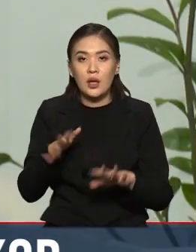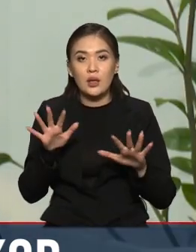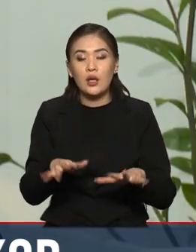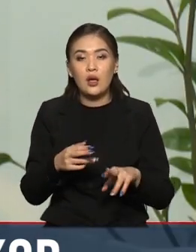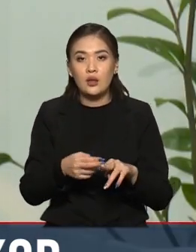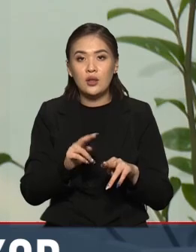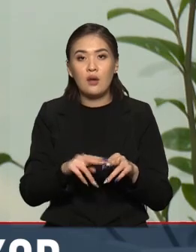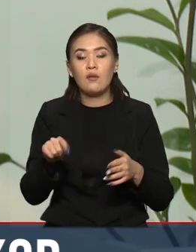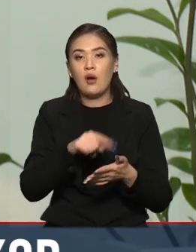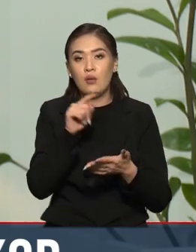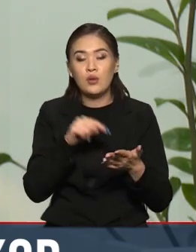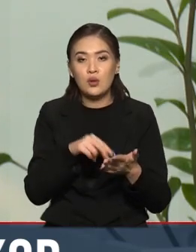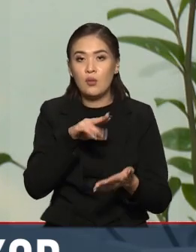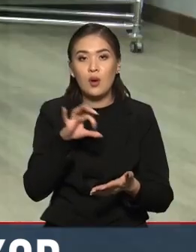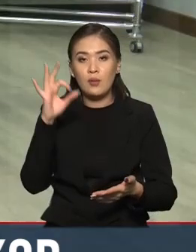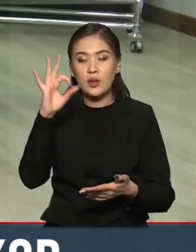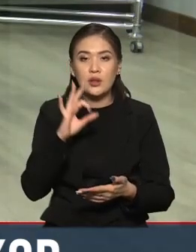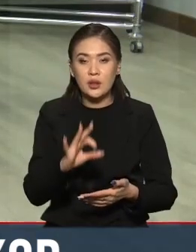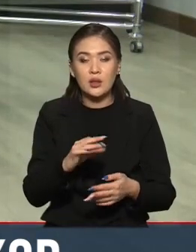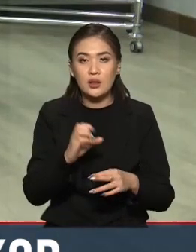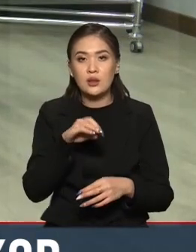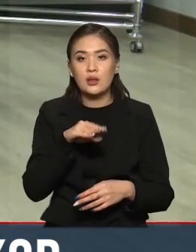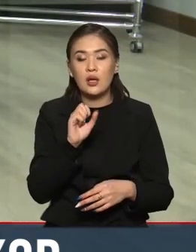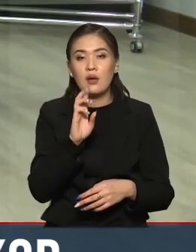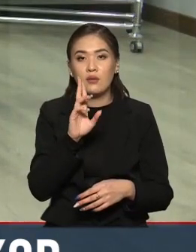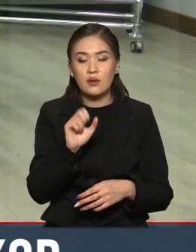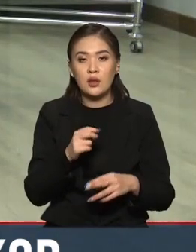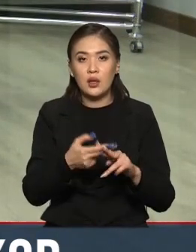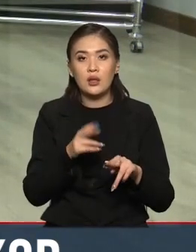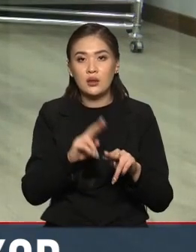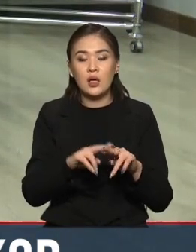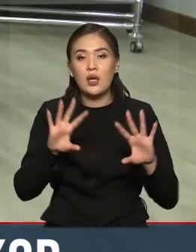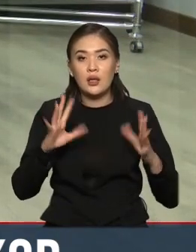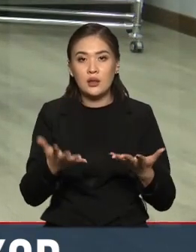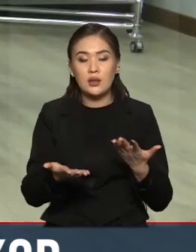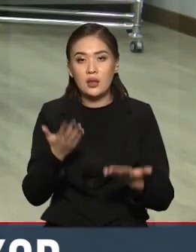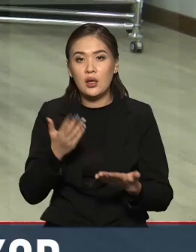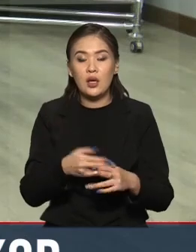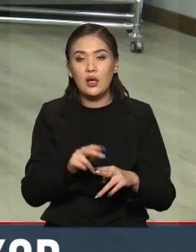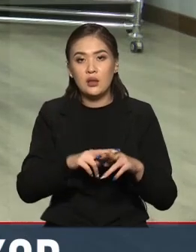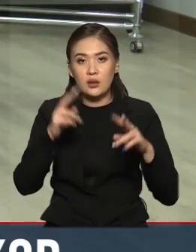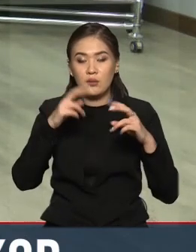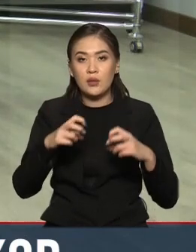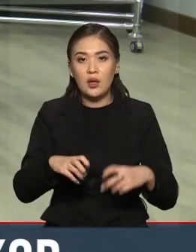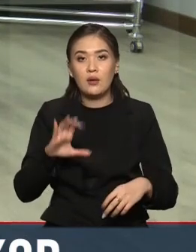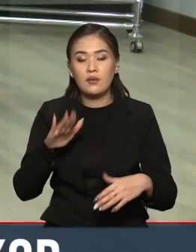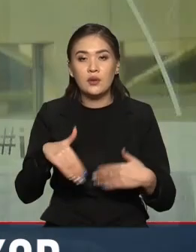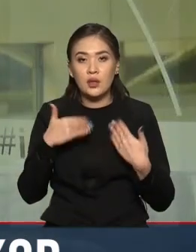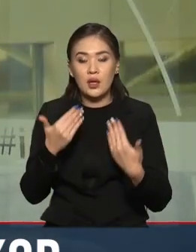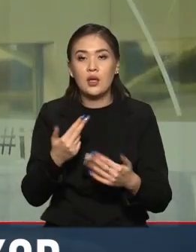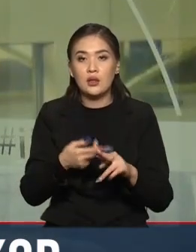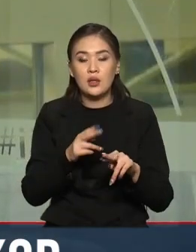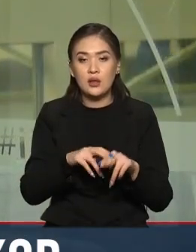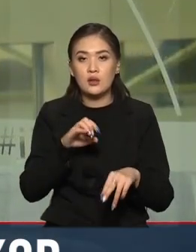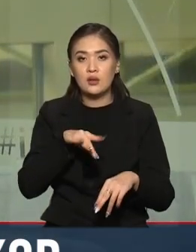есть куча вопросов там по процентным ставкам, по другим вещам и так далее. Если разобраться в как бы